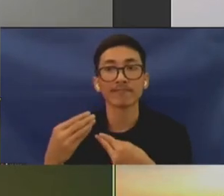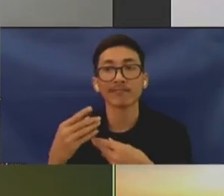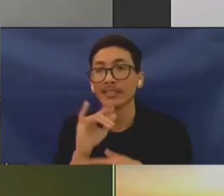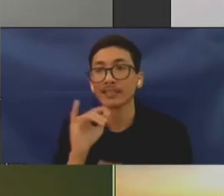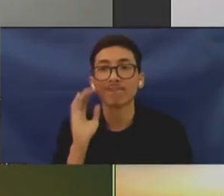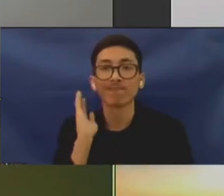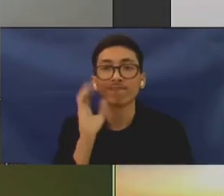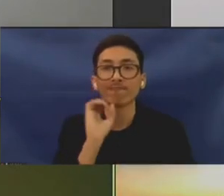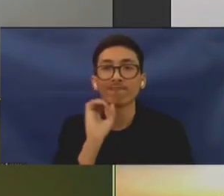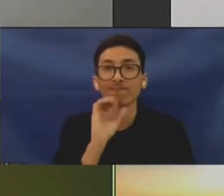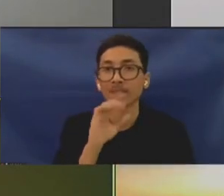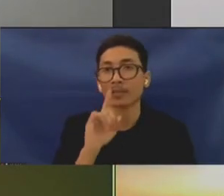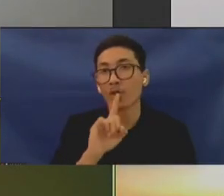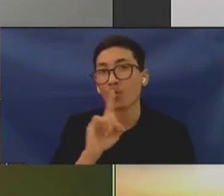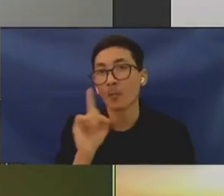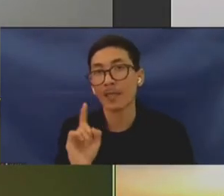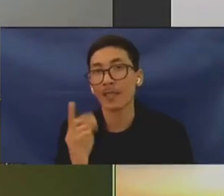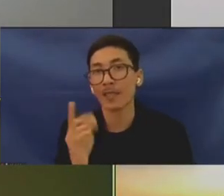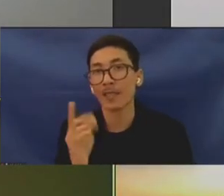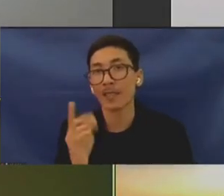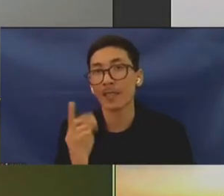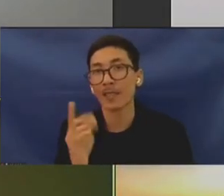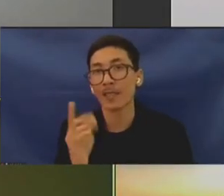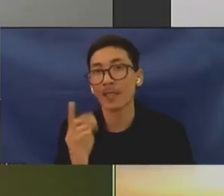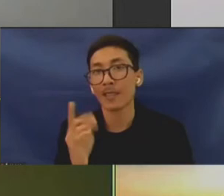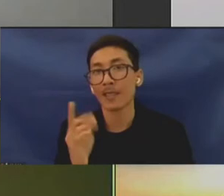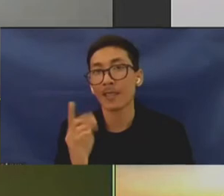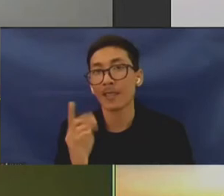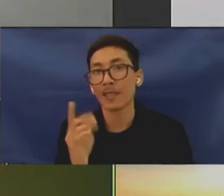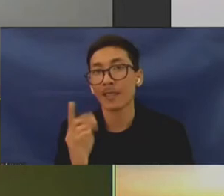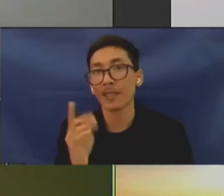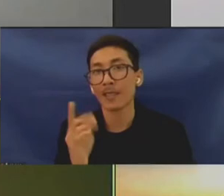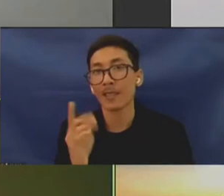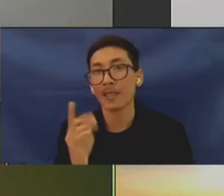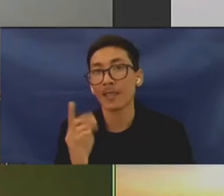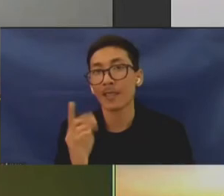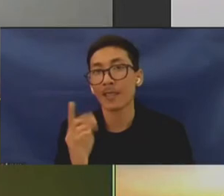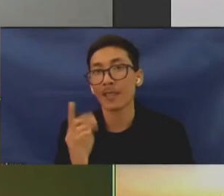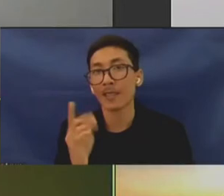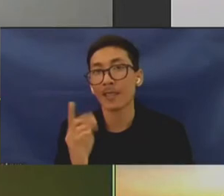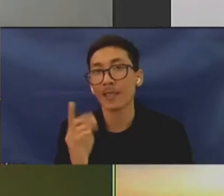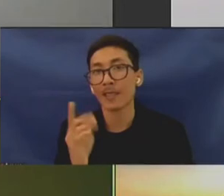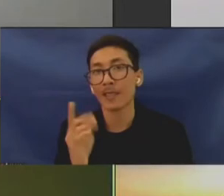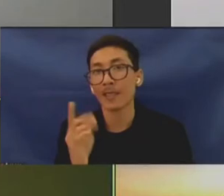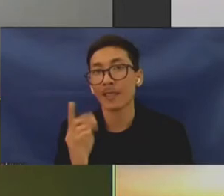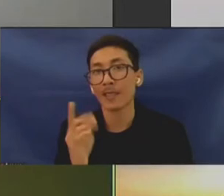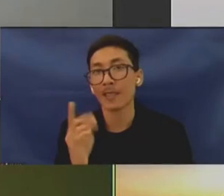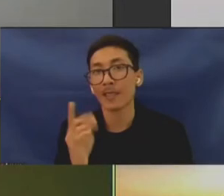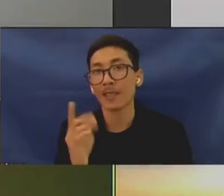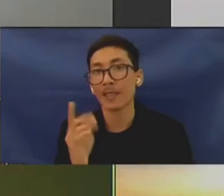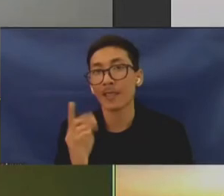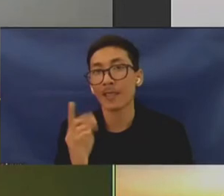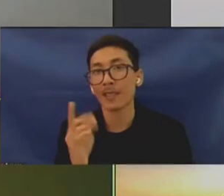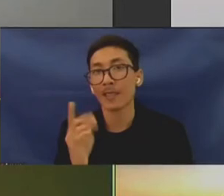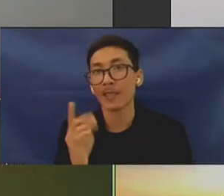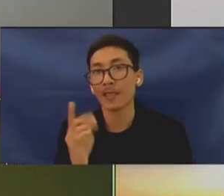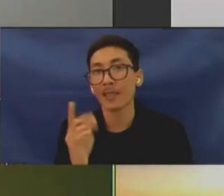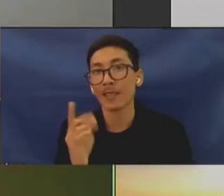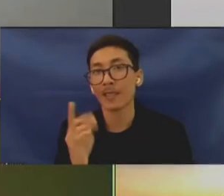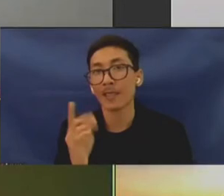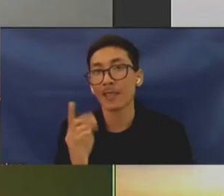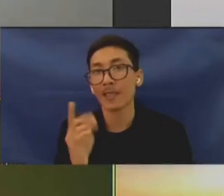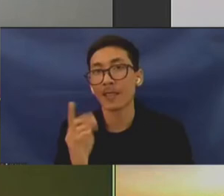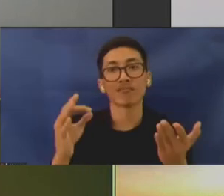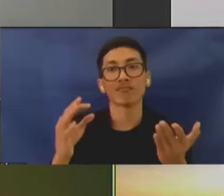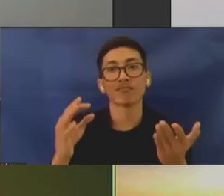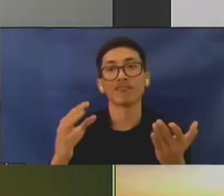Ya, untuk teman-teman para orang tua dengan anak yang berkebutuhan khusus, saya ingin mengajak bahwa ibu dan